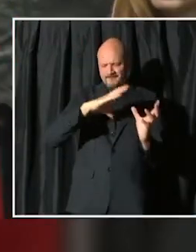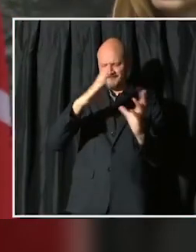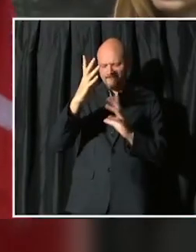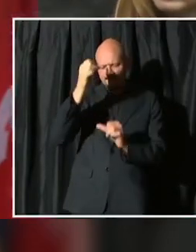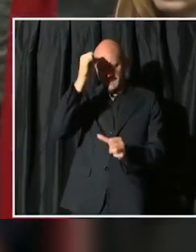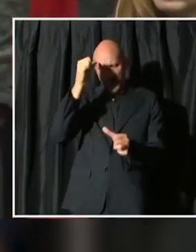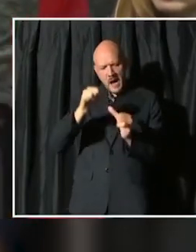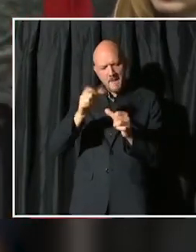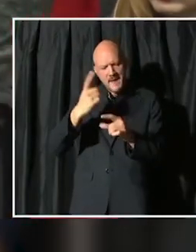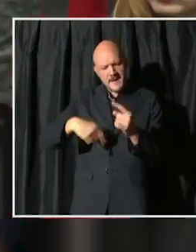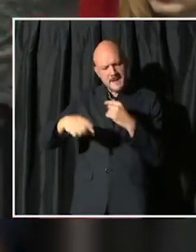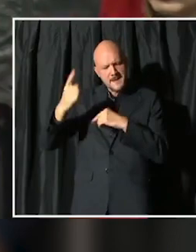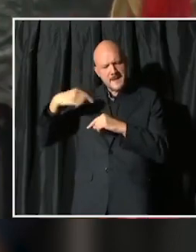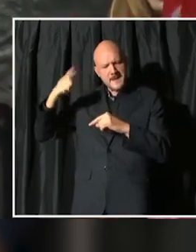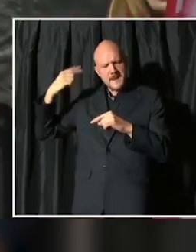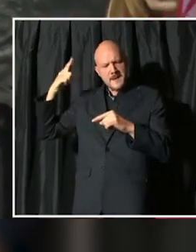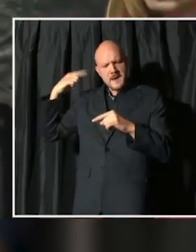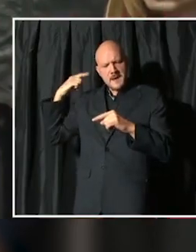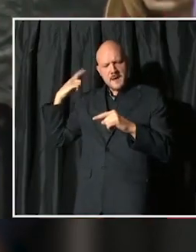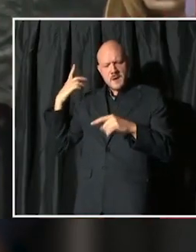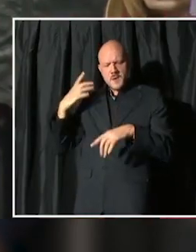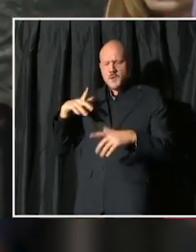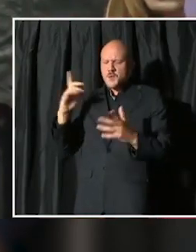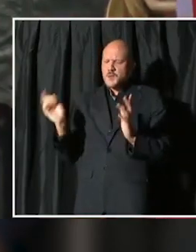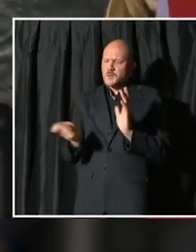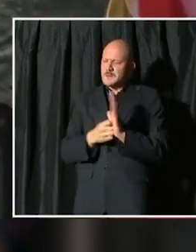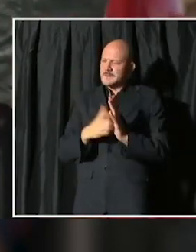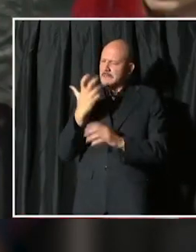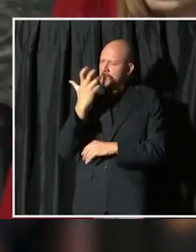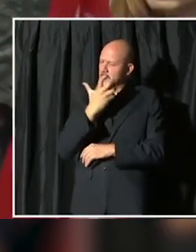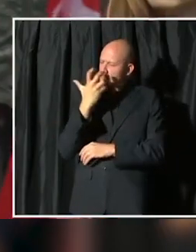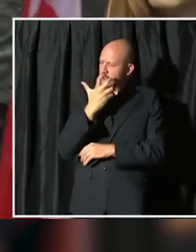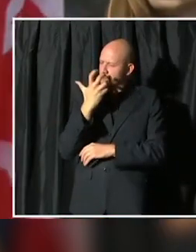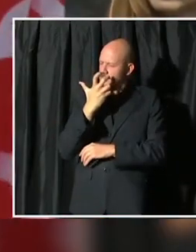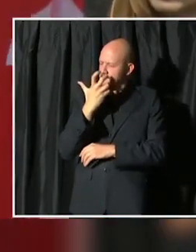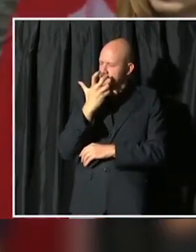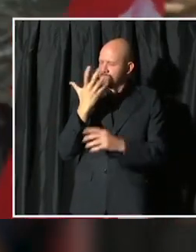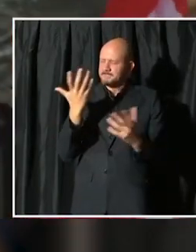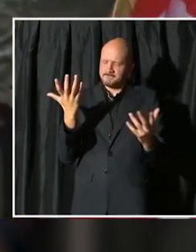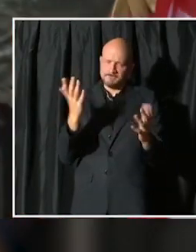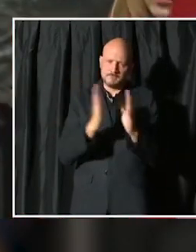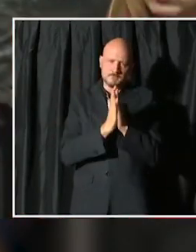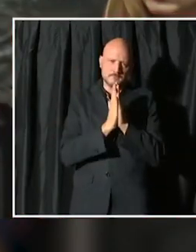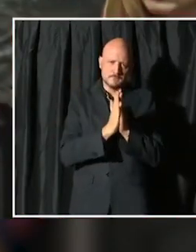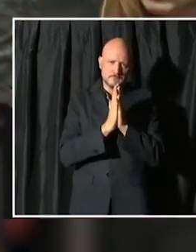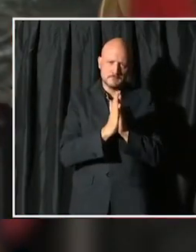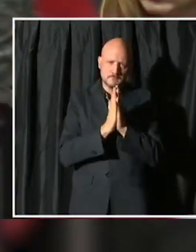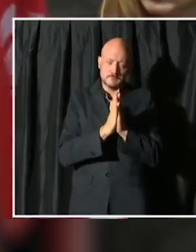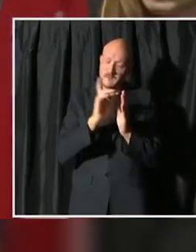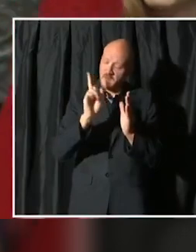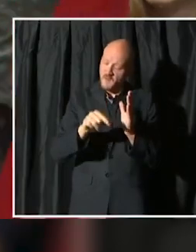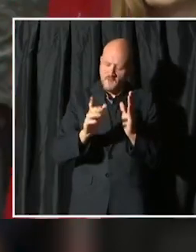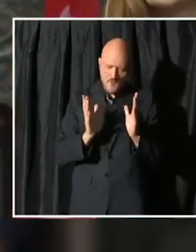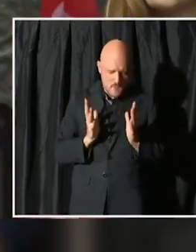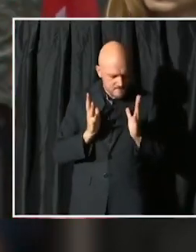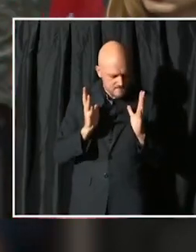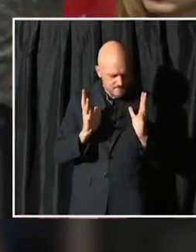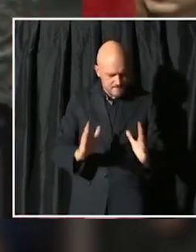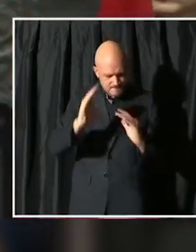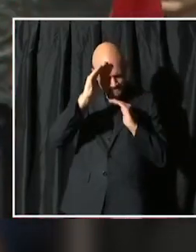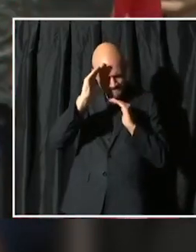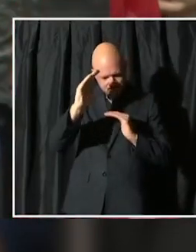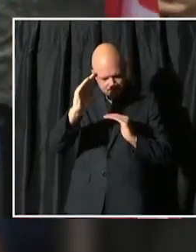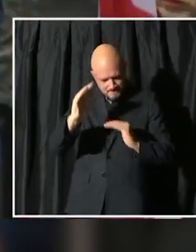présidentielle. Je vous demande d'avancer avec conviction. Avec conviction d'aller à la